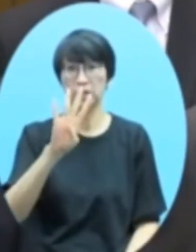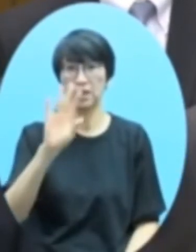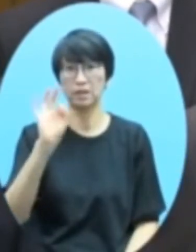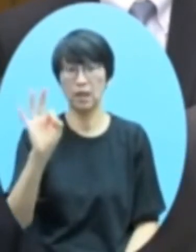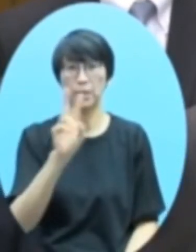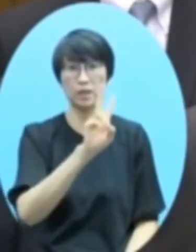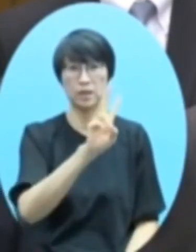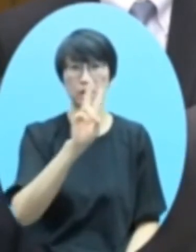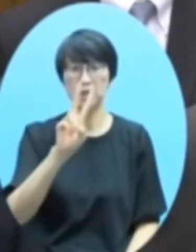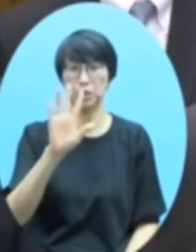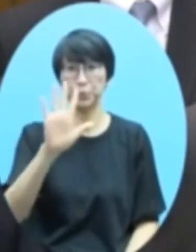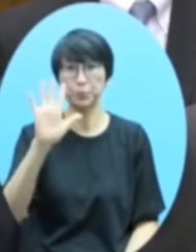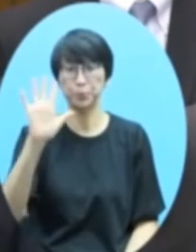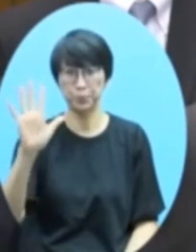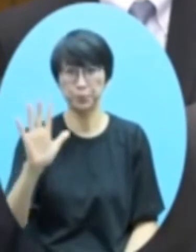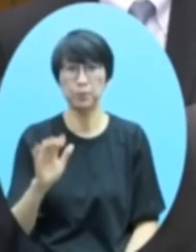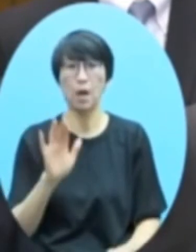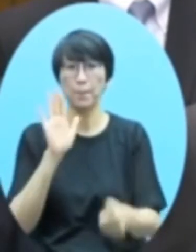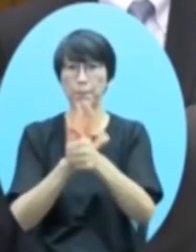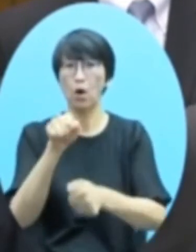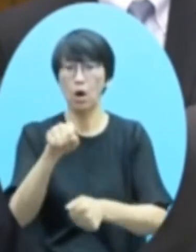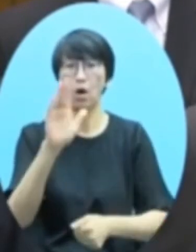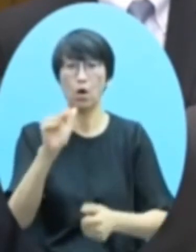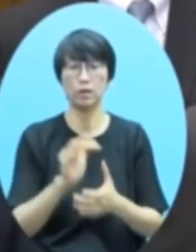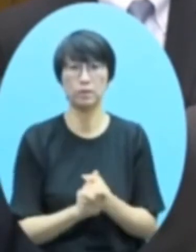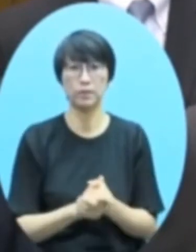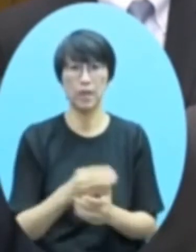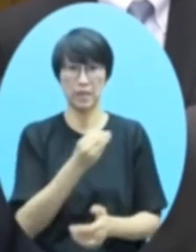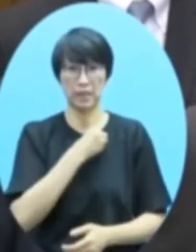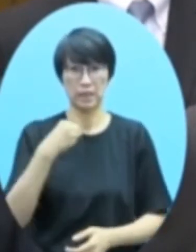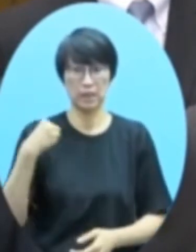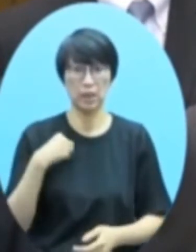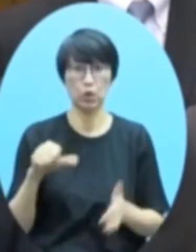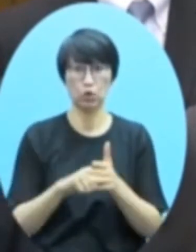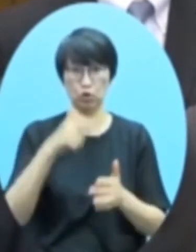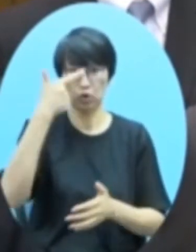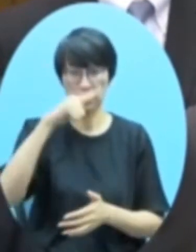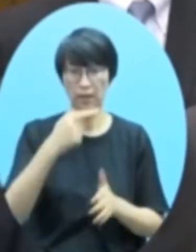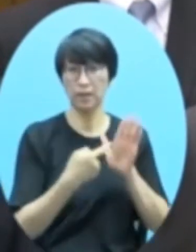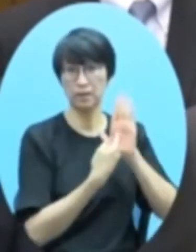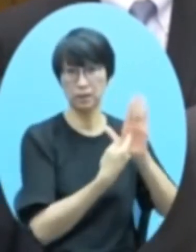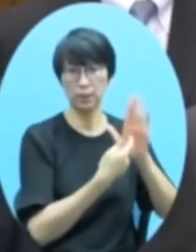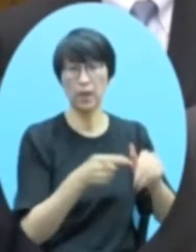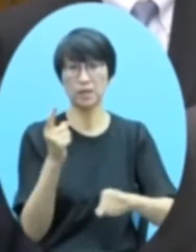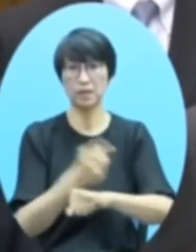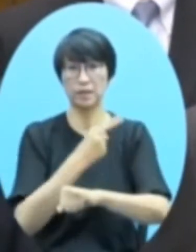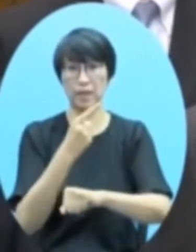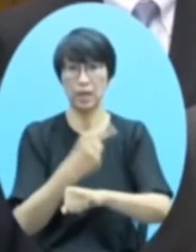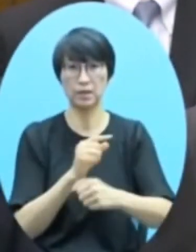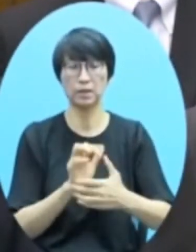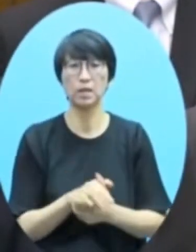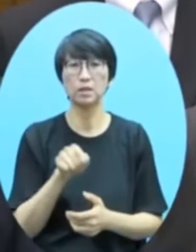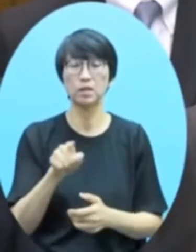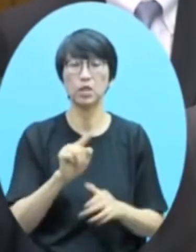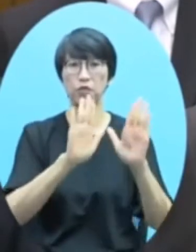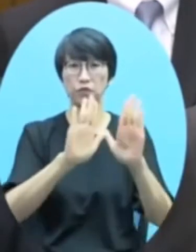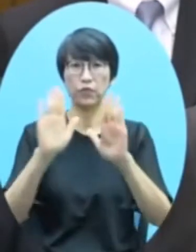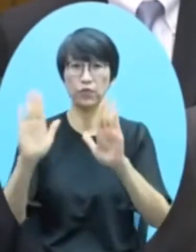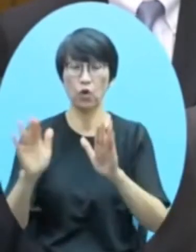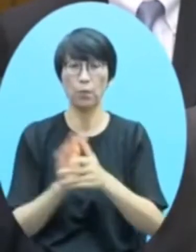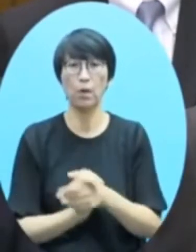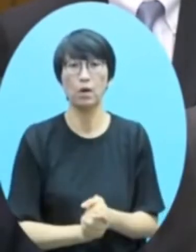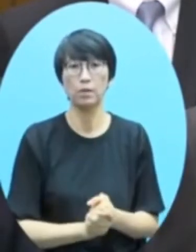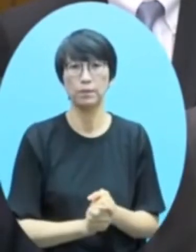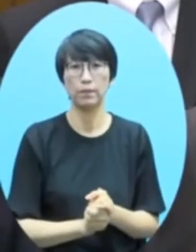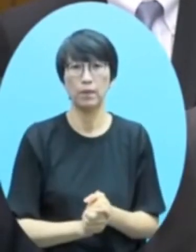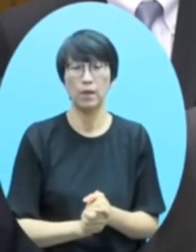2343-2255求助嘅。醫療方面咧，最新嘅情況就顯示咧，暫時咧嗰啲就主要服務咧係並未受